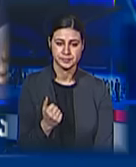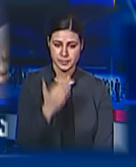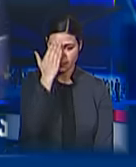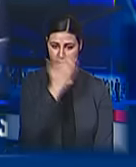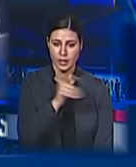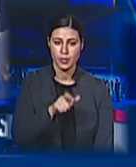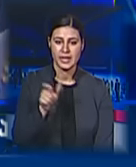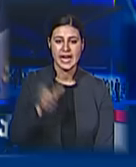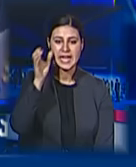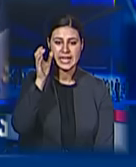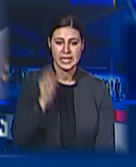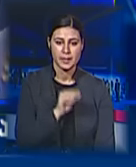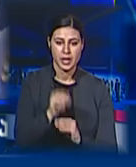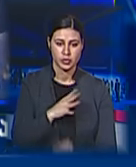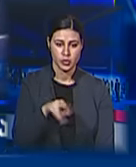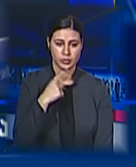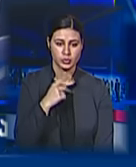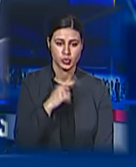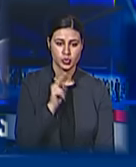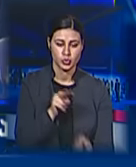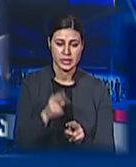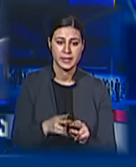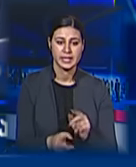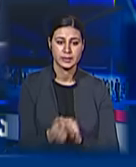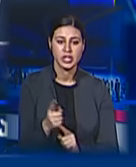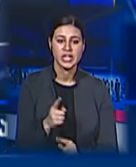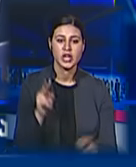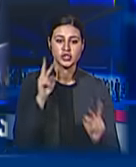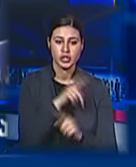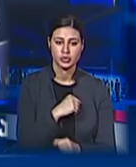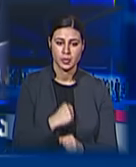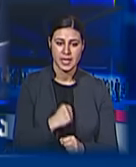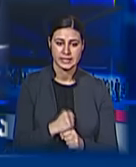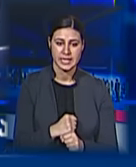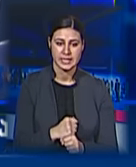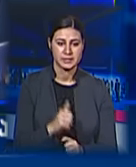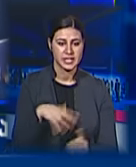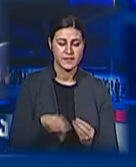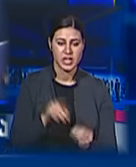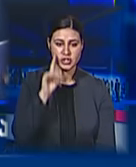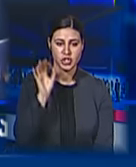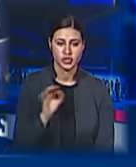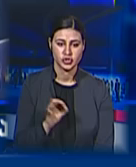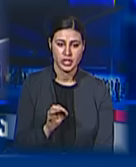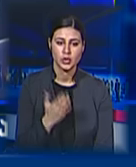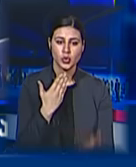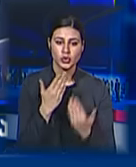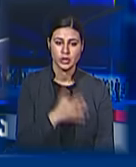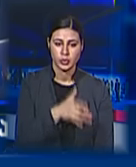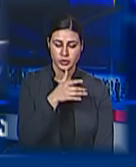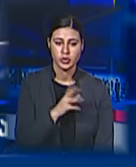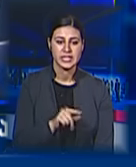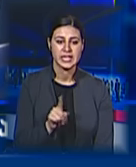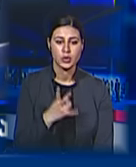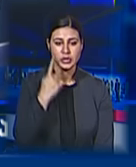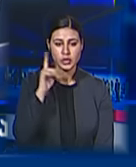მონხმარებლის განათლებაზე რამდენჯერმე გამახვილეთ ყურადღება, სწორედ აქედან გამომდინარე, რა შეცდომებს უშვებს ყველაზე ხშირად მიკროსაფინანსოებთან ურთიერთობისას და